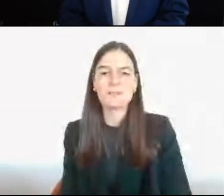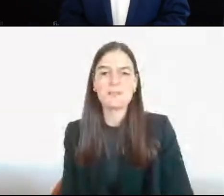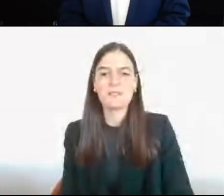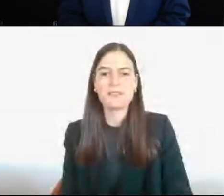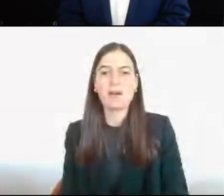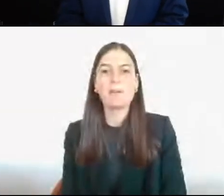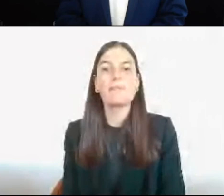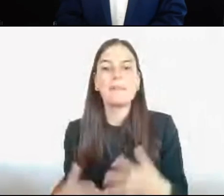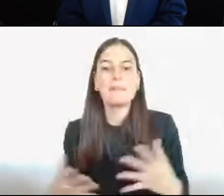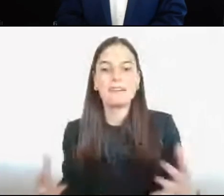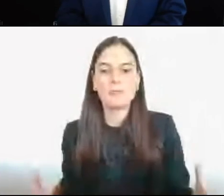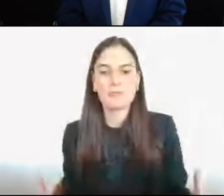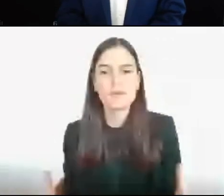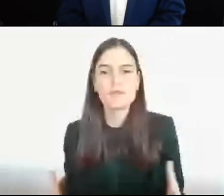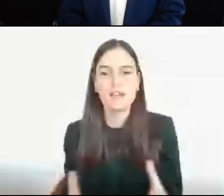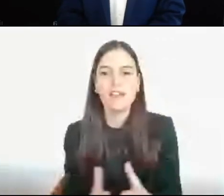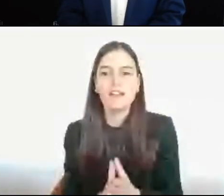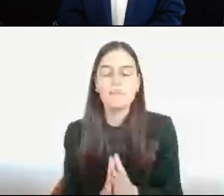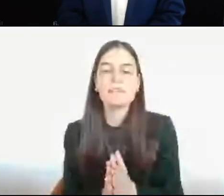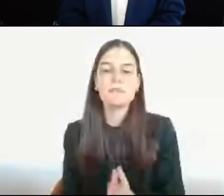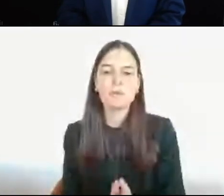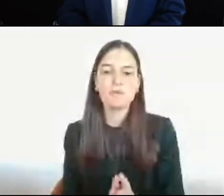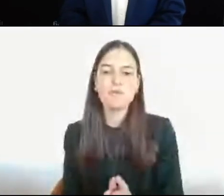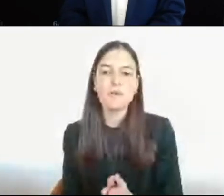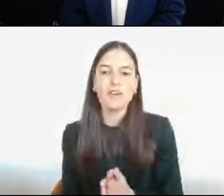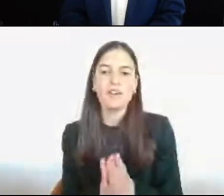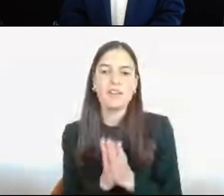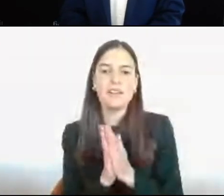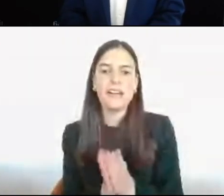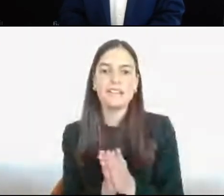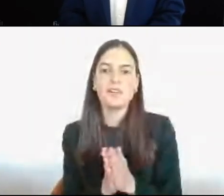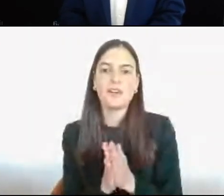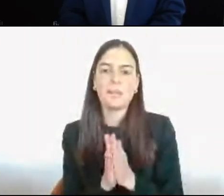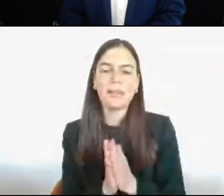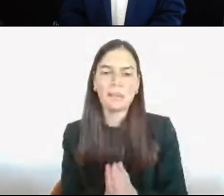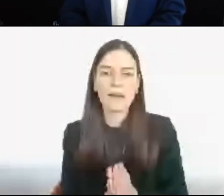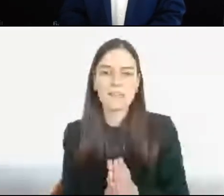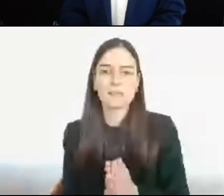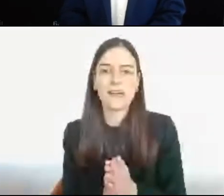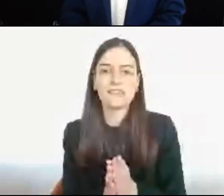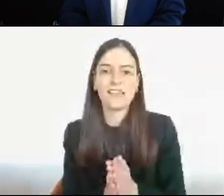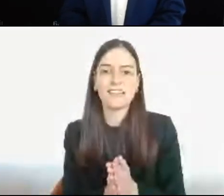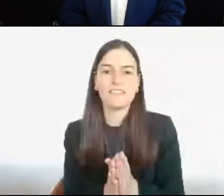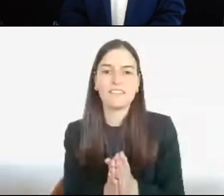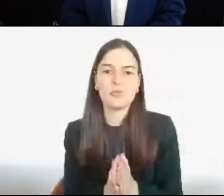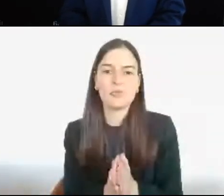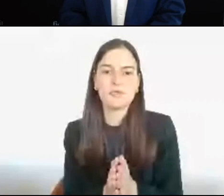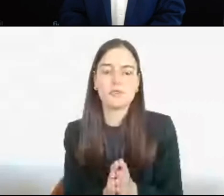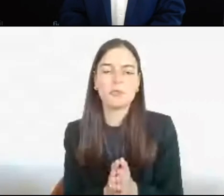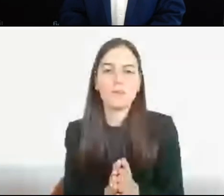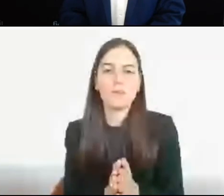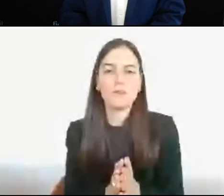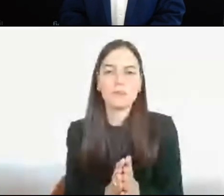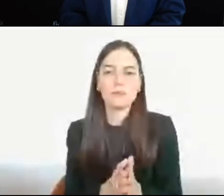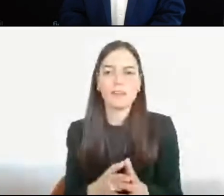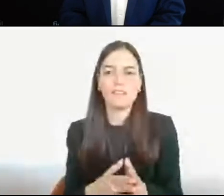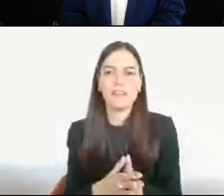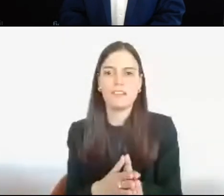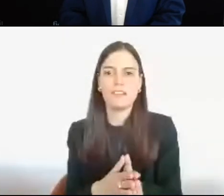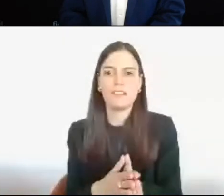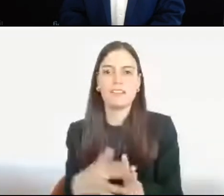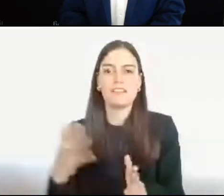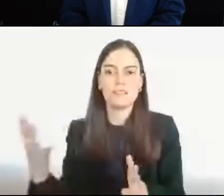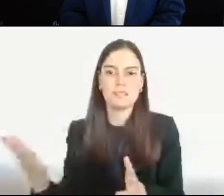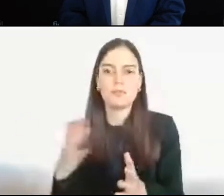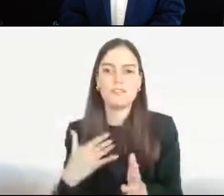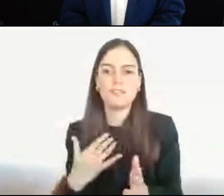vais avoir besoin de savoir pas mal de choses, mais surtout, là, dans la préparation de la retraite, et je pense que vous l'aurez compris au